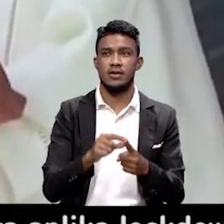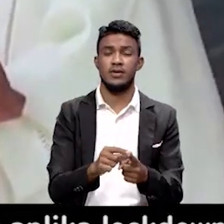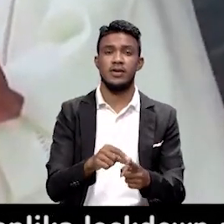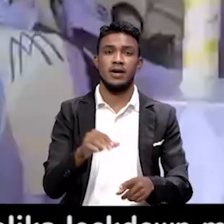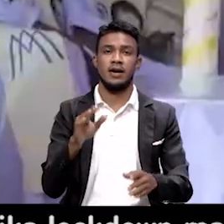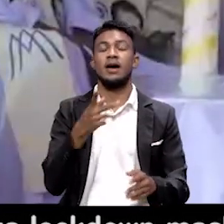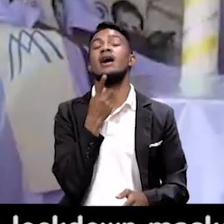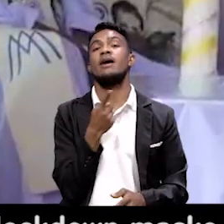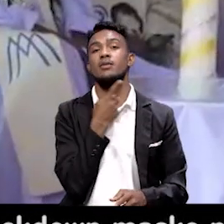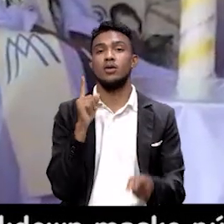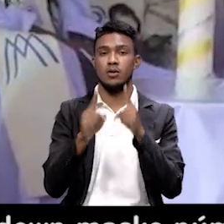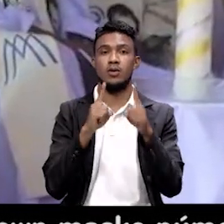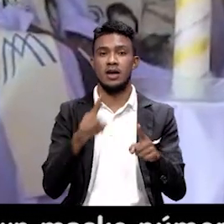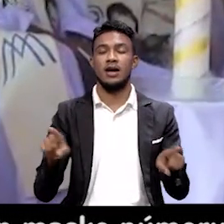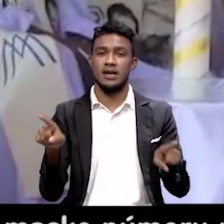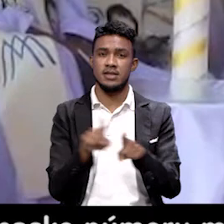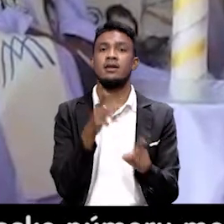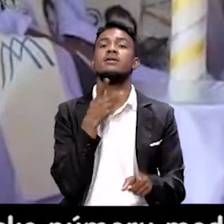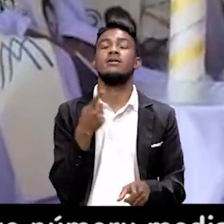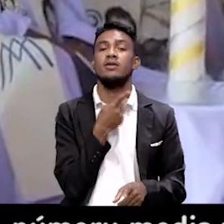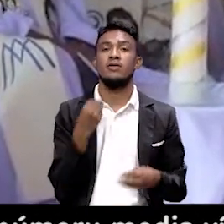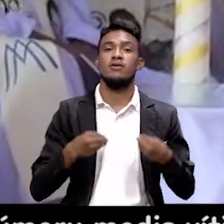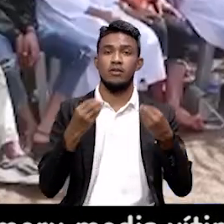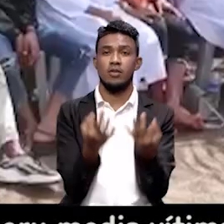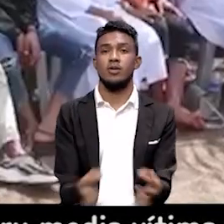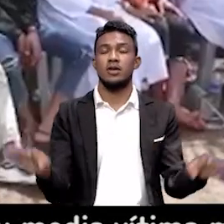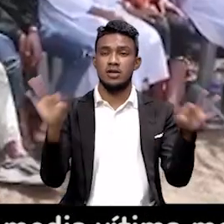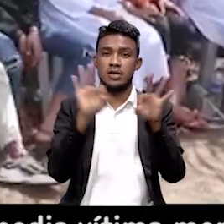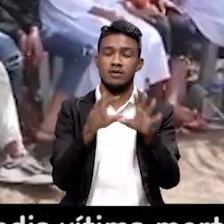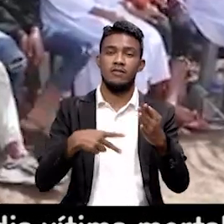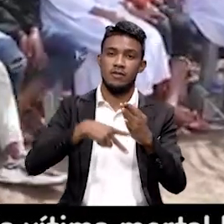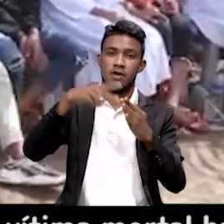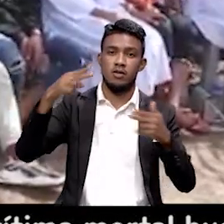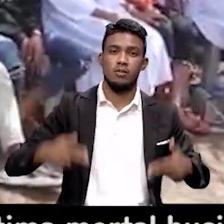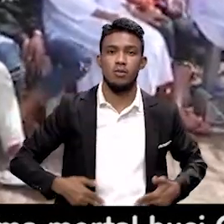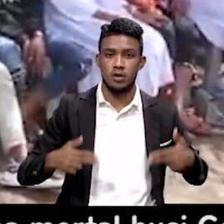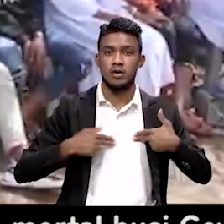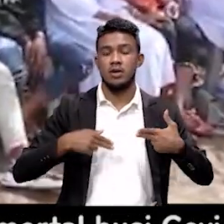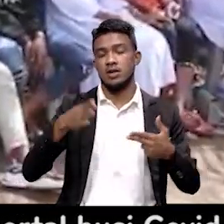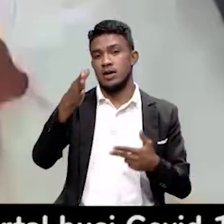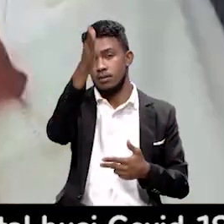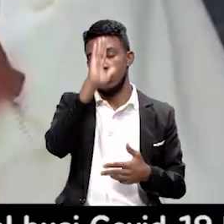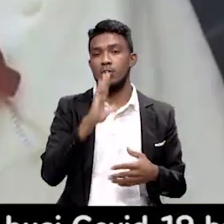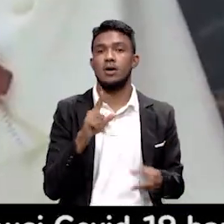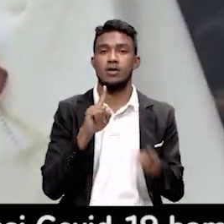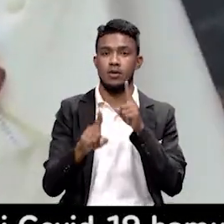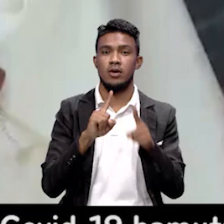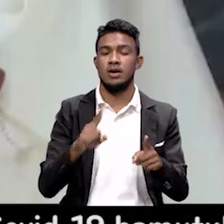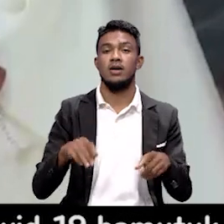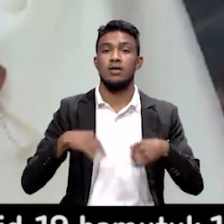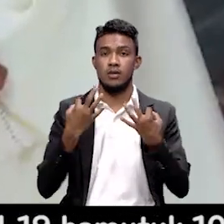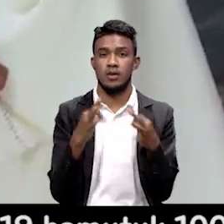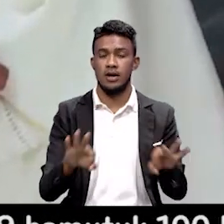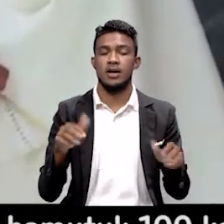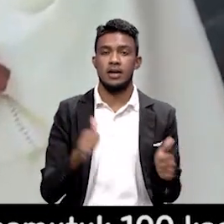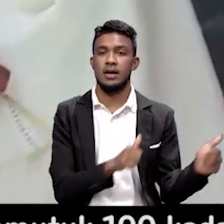HTT sai Amu lulik thank you for importansia ba valor Muris nian. Tamba maromak rasik hatete ona katak, tengki halo